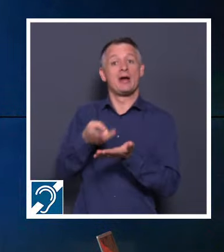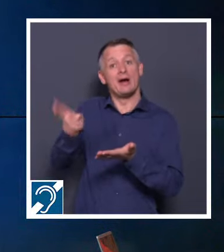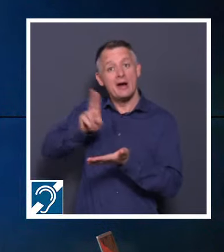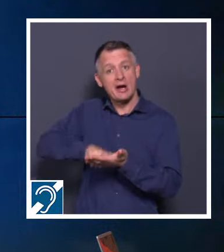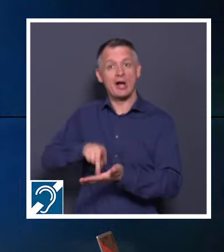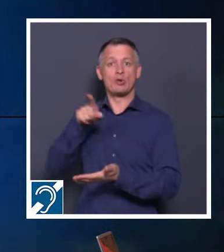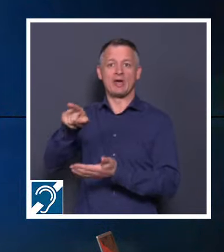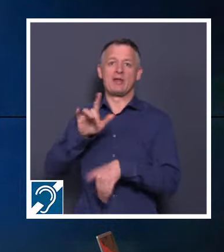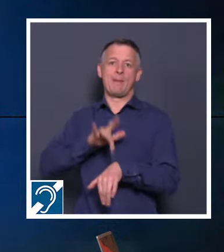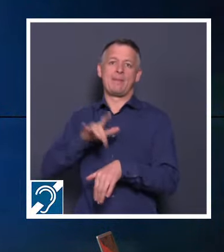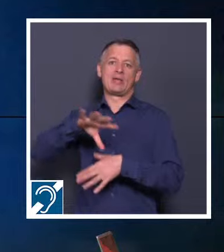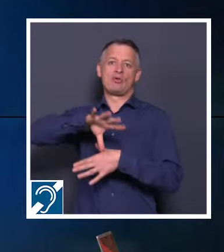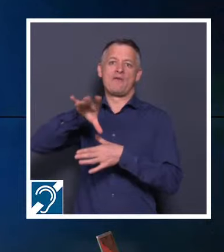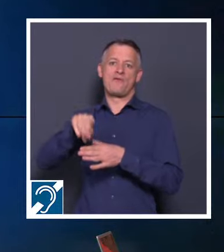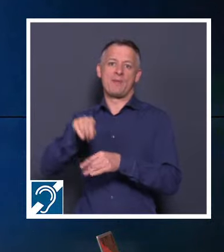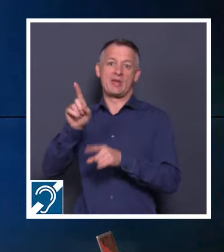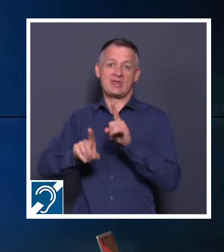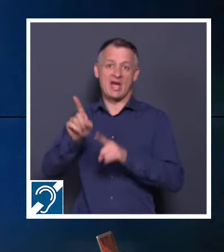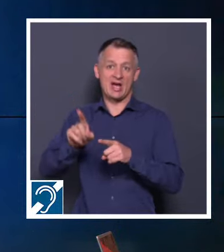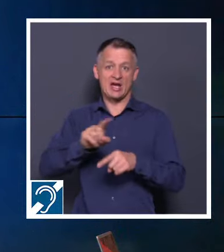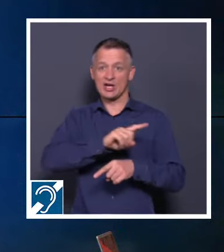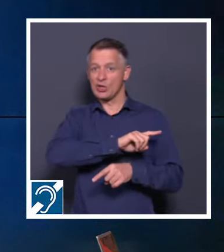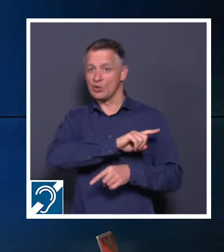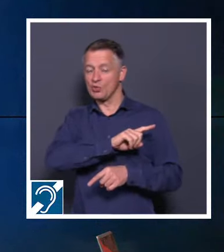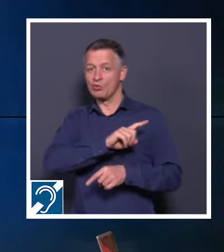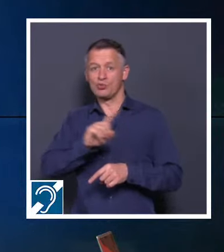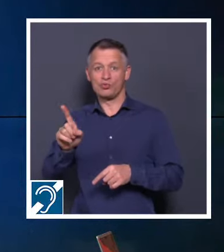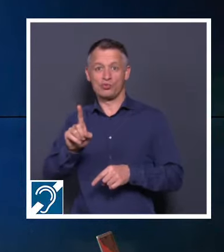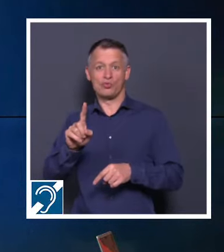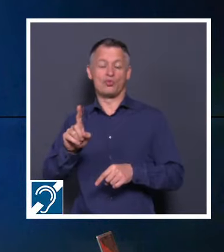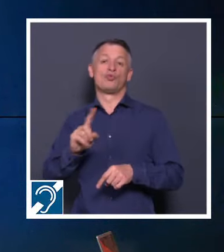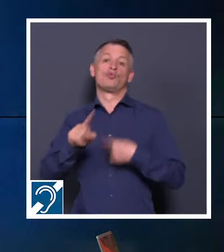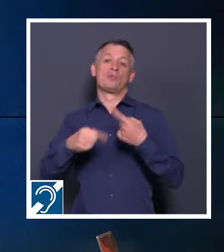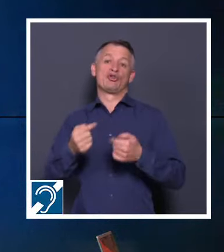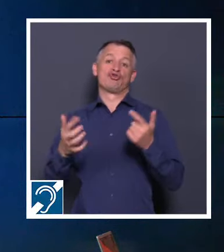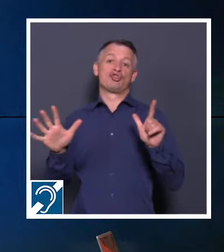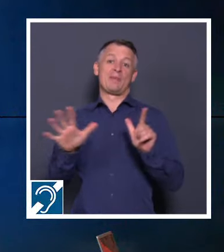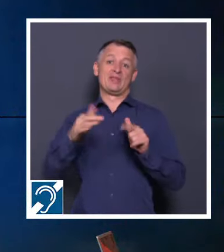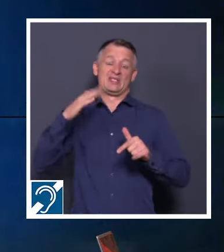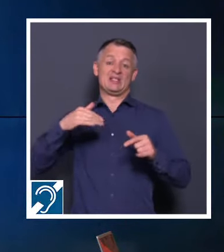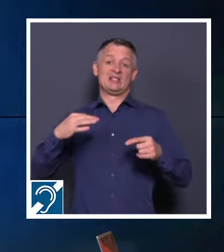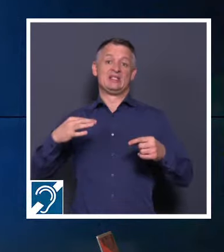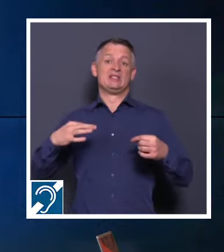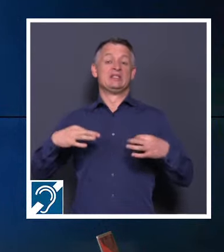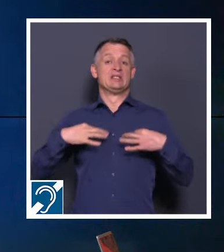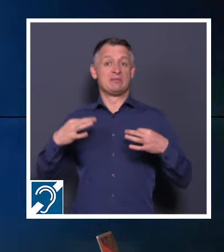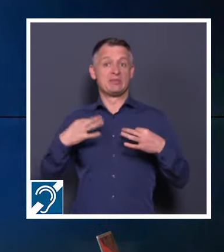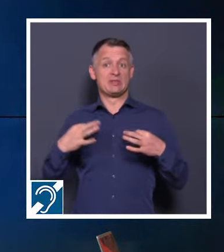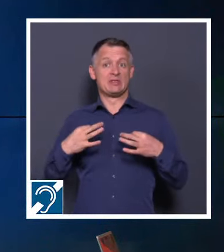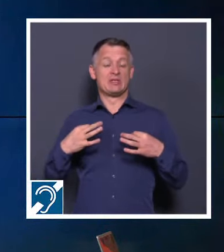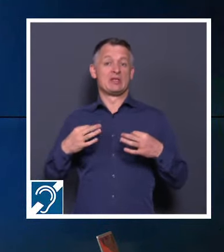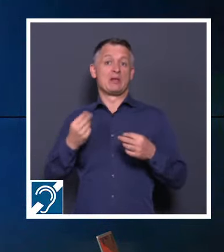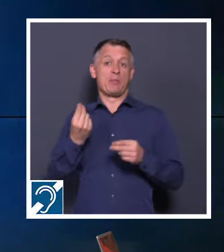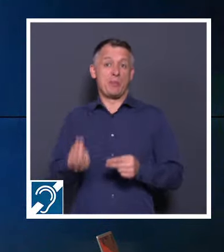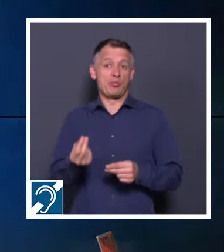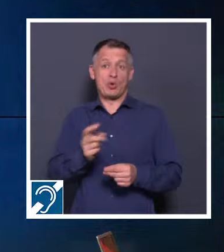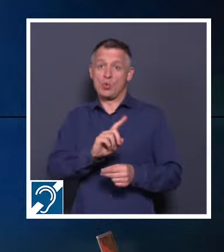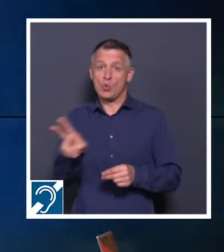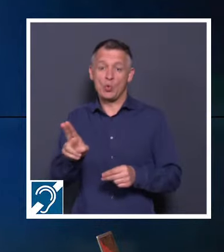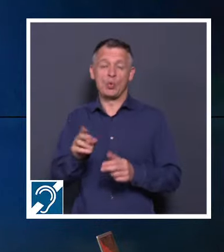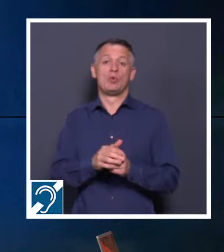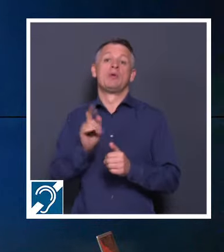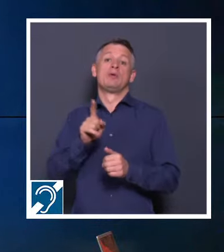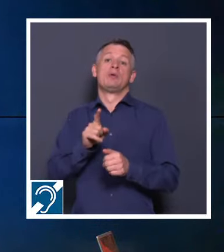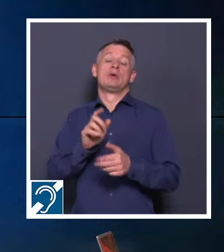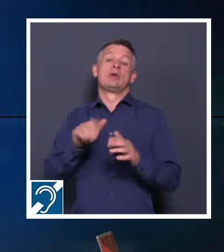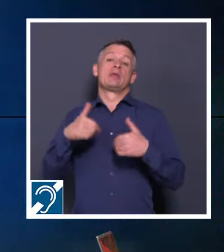o dată la medicul de familie. În cazul în care nici după cele 7 zile nu se simte mai bine, concediul poate fi prelungit, dar nu de medicul de familie,